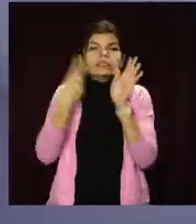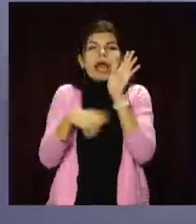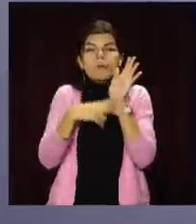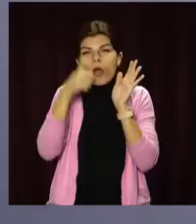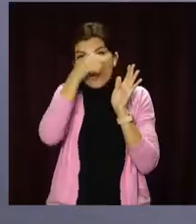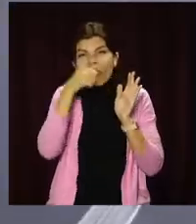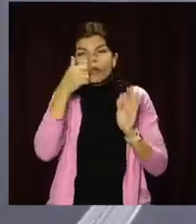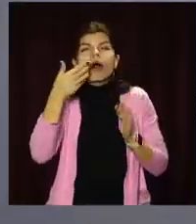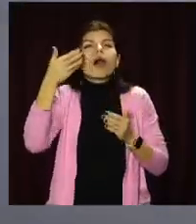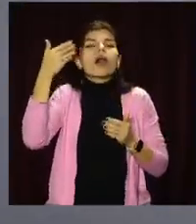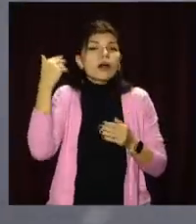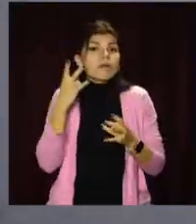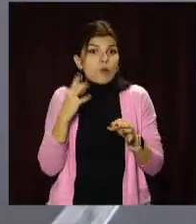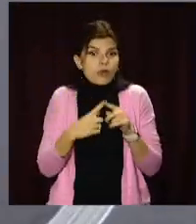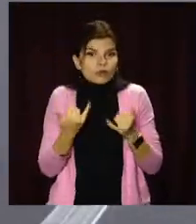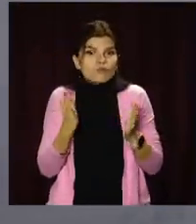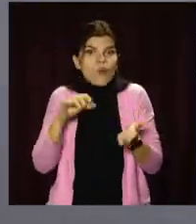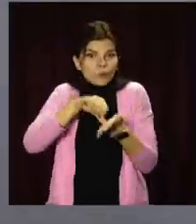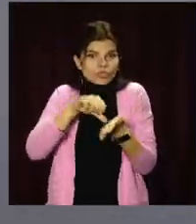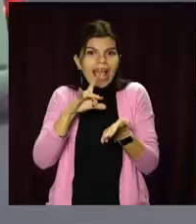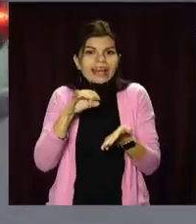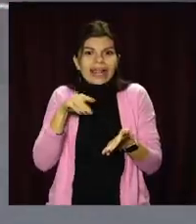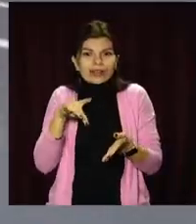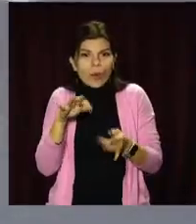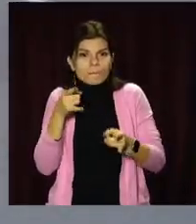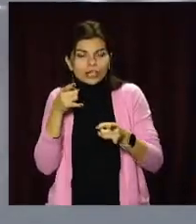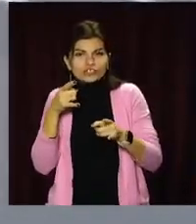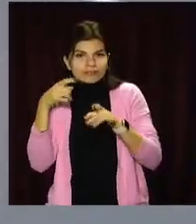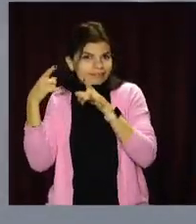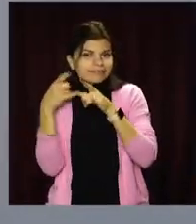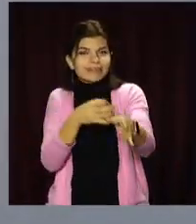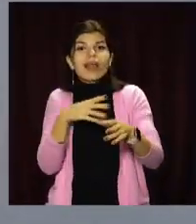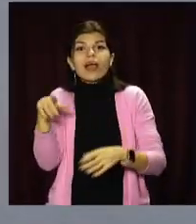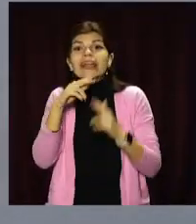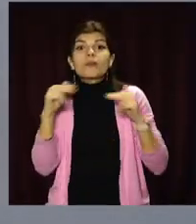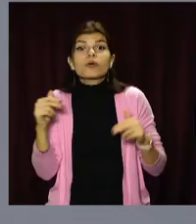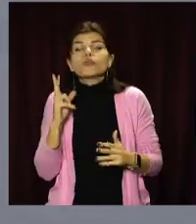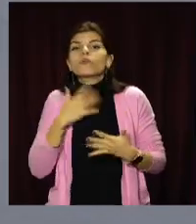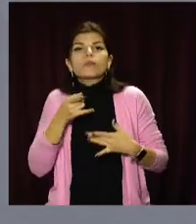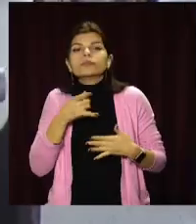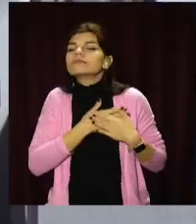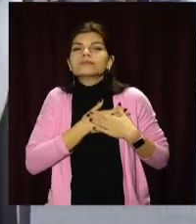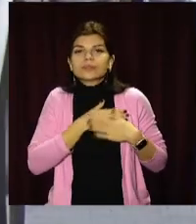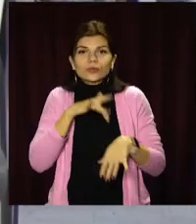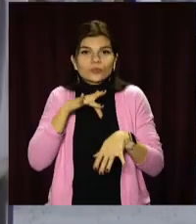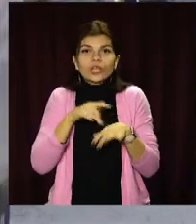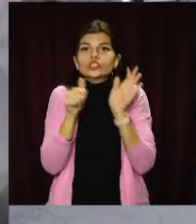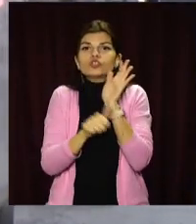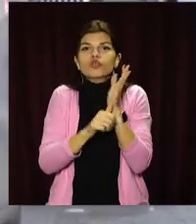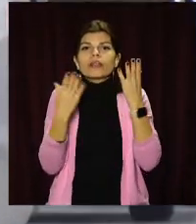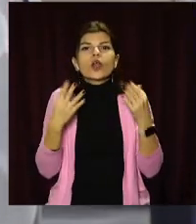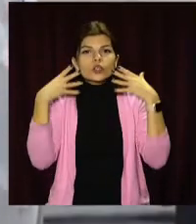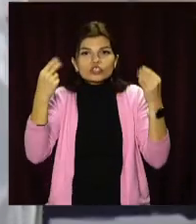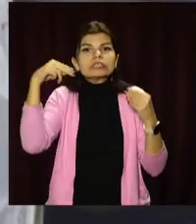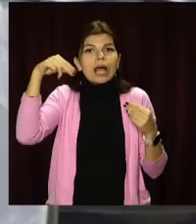минулого століття. Але це лише учасники ретро-автопробігу. Так дніпровські автолюбителі вирішили відсвяткувати 60-й день